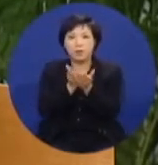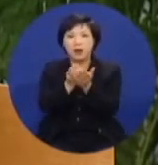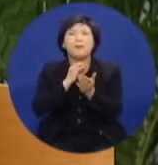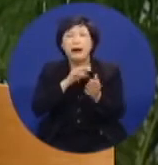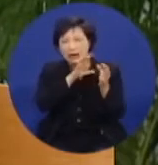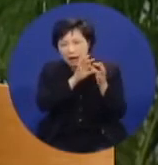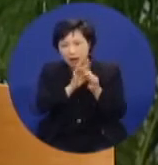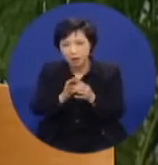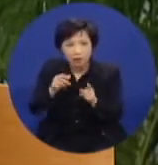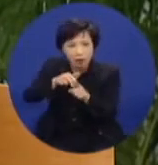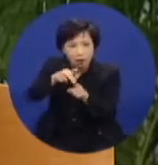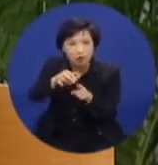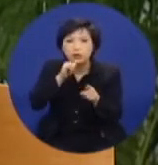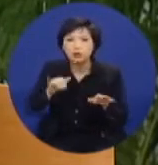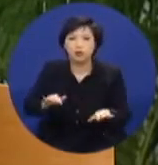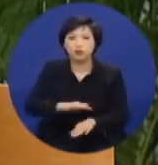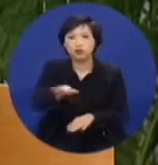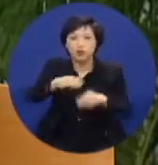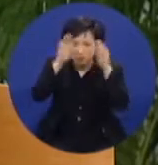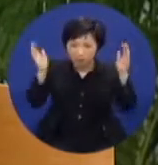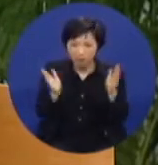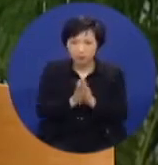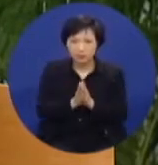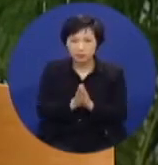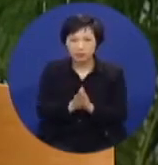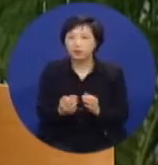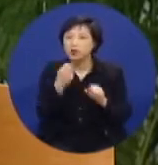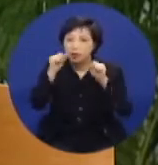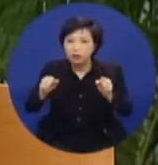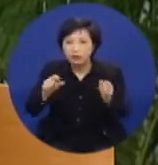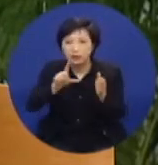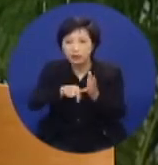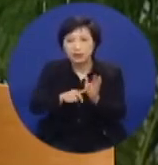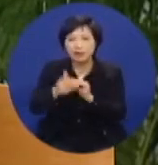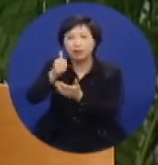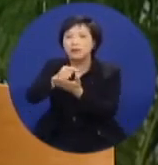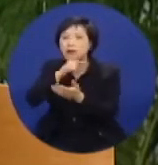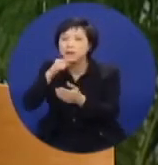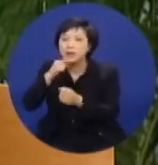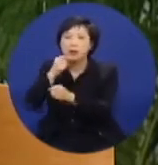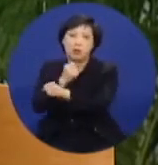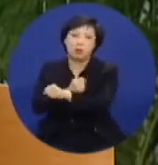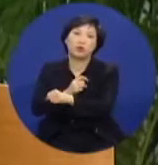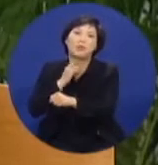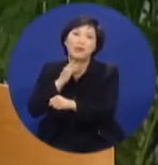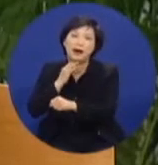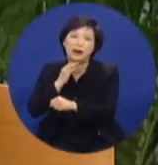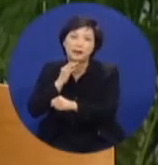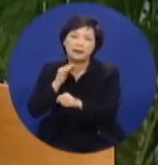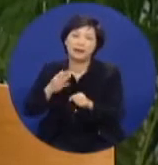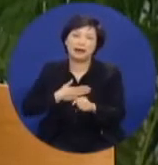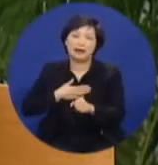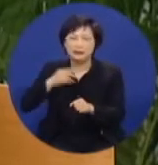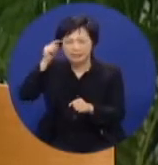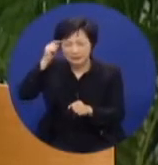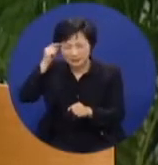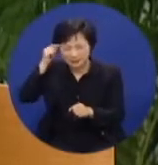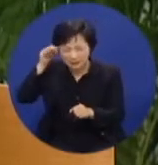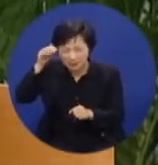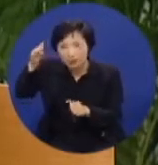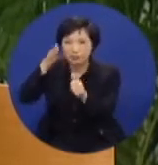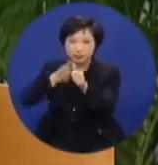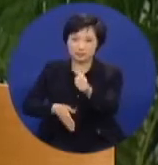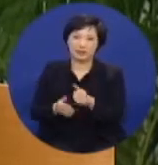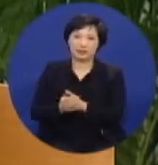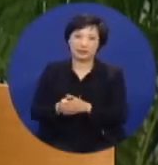미쳤어요 우리도 굉 살면서도 예수의 피해 국물에 만 내가 생각했고 이